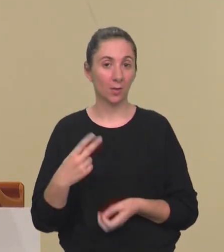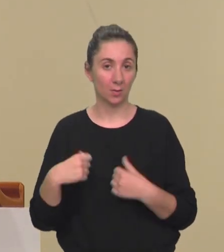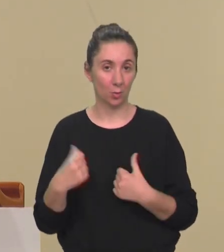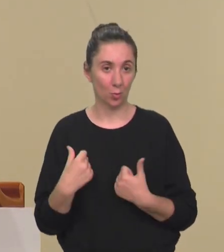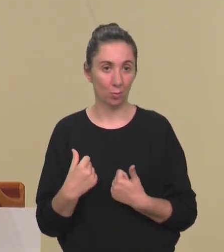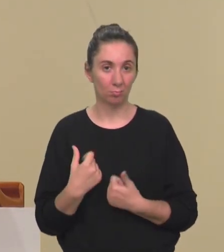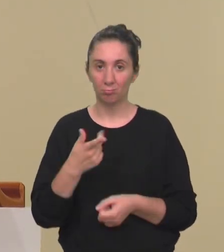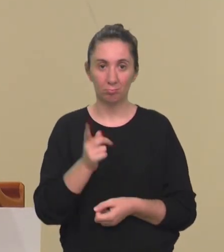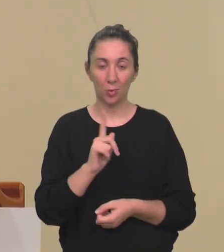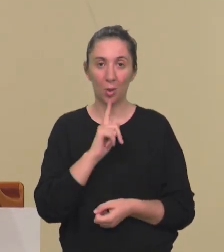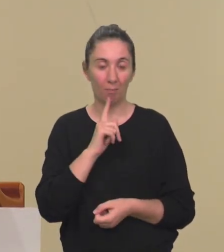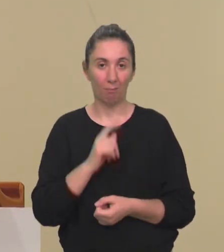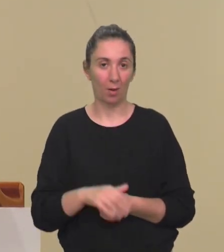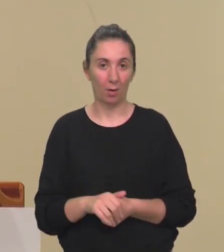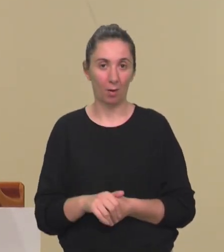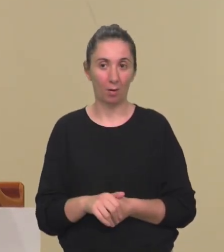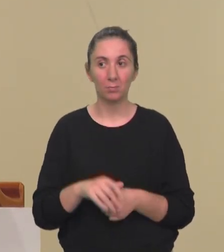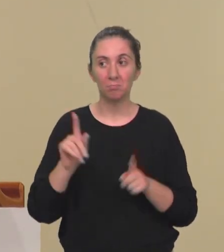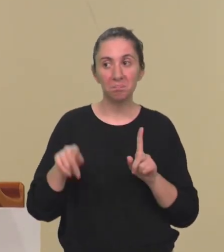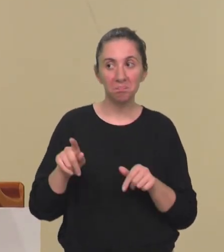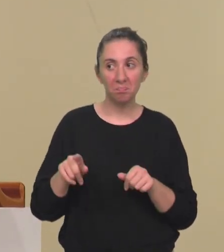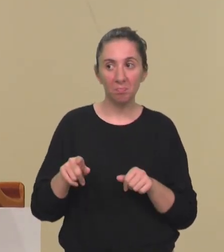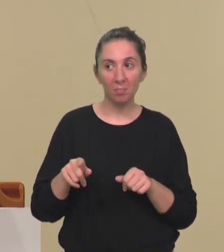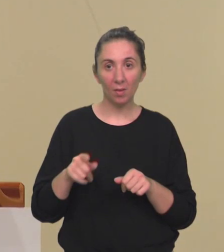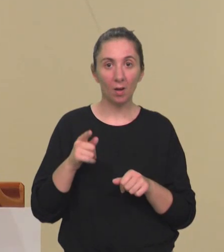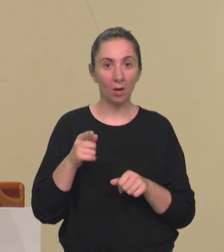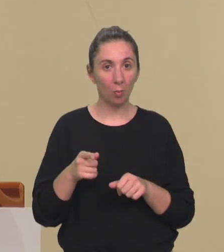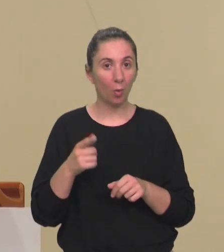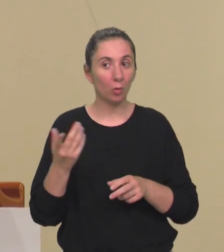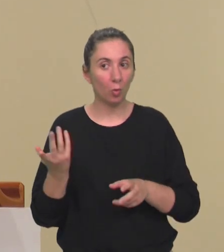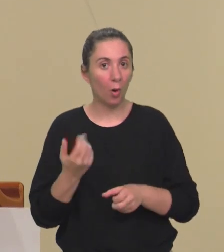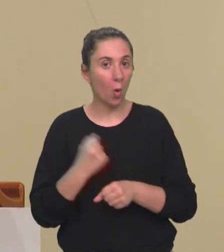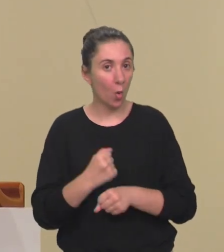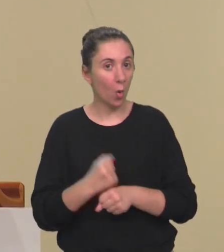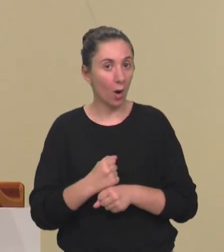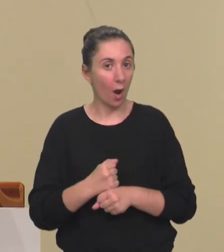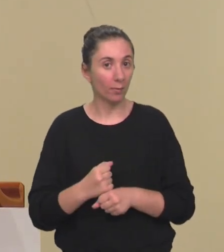godina. Nije to malo. Nekome je čak i radni vijek.